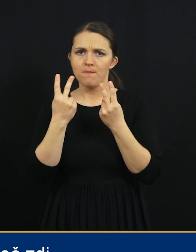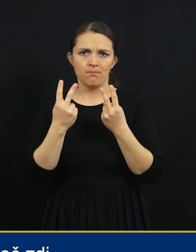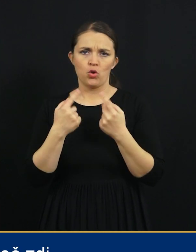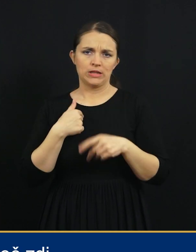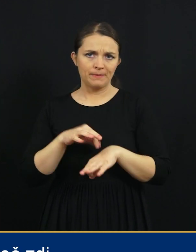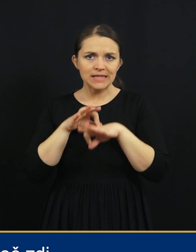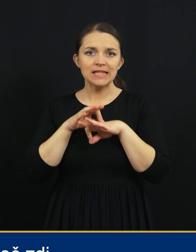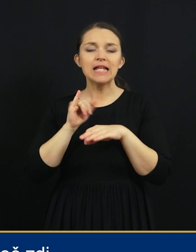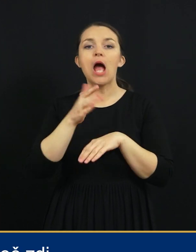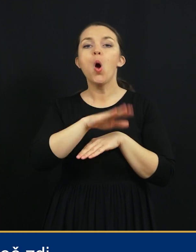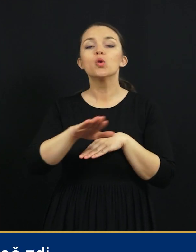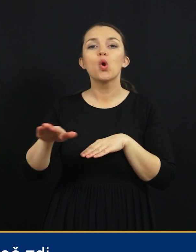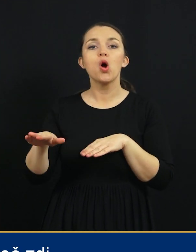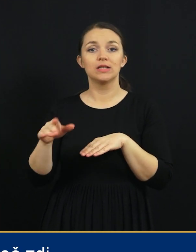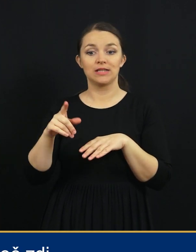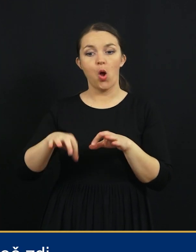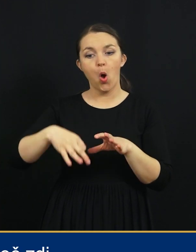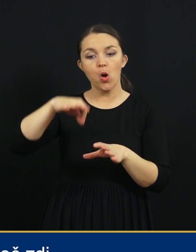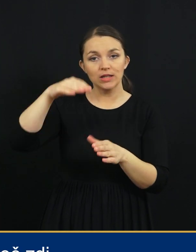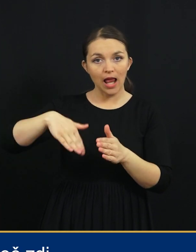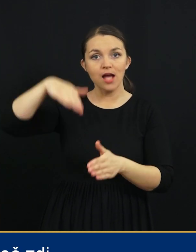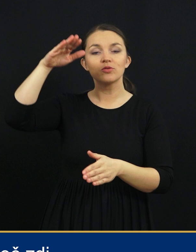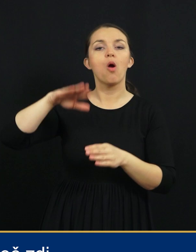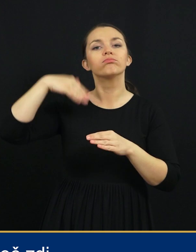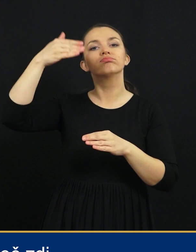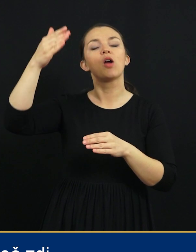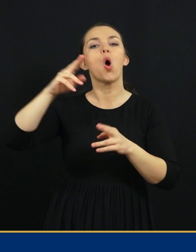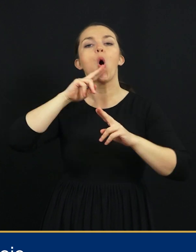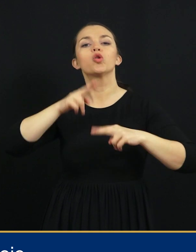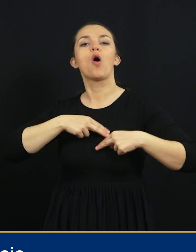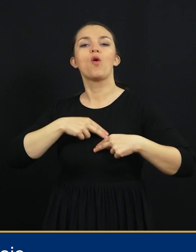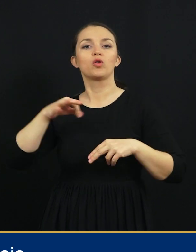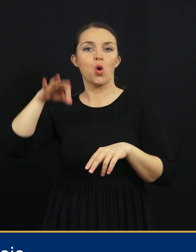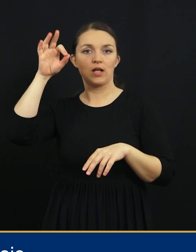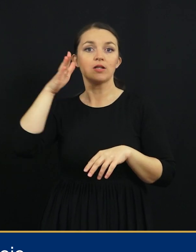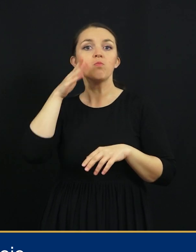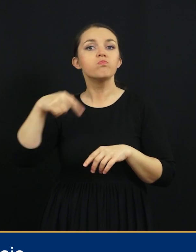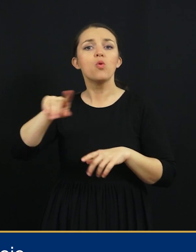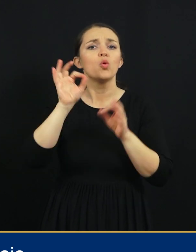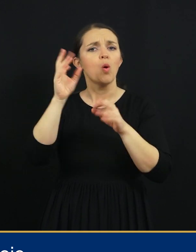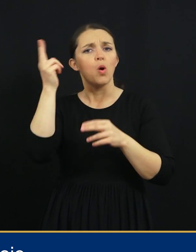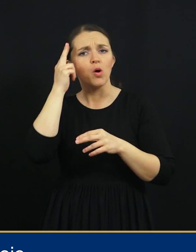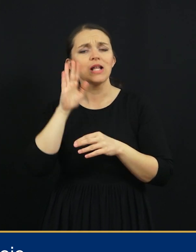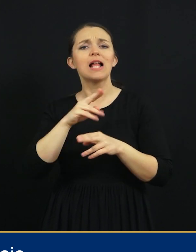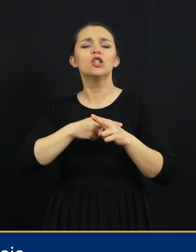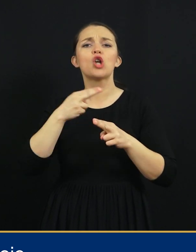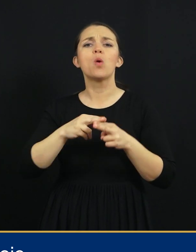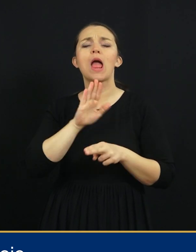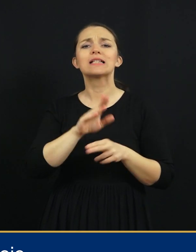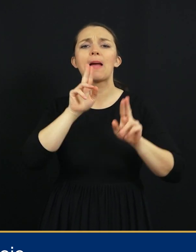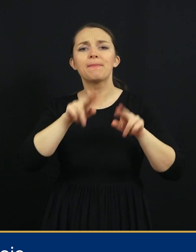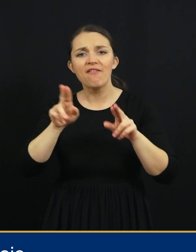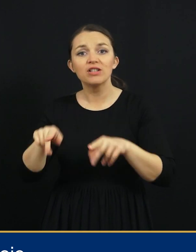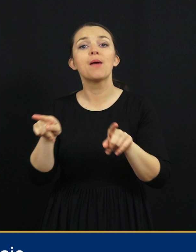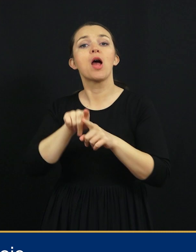se mi namreč zdi, da otroci odrastejo v odgovorne odrasle, ki bodo dobro poznali svoje državljanske pravice